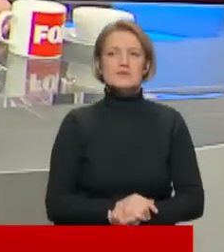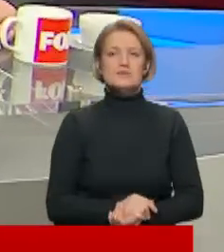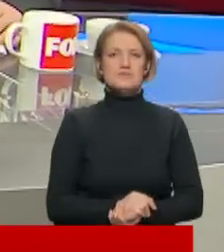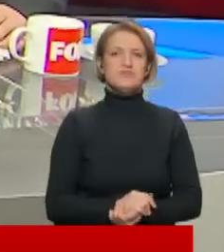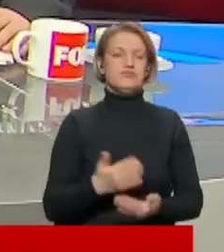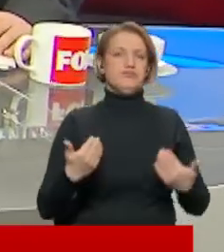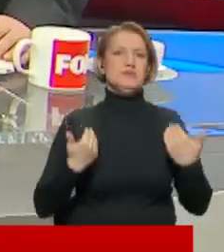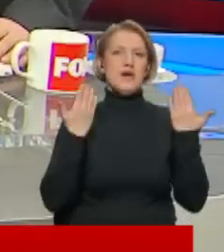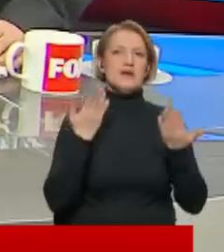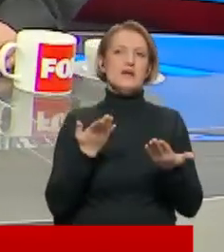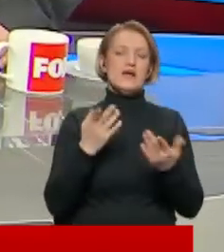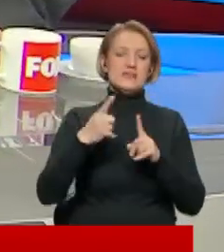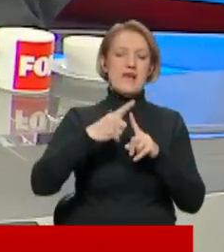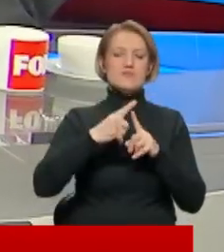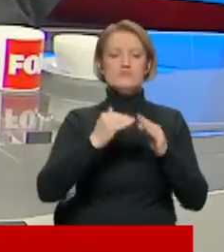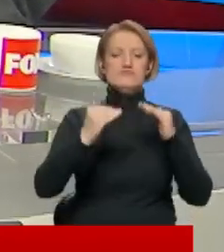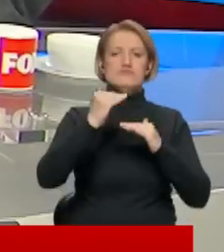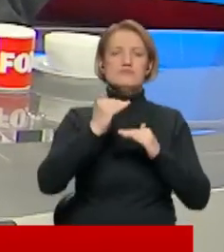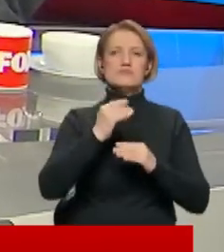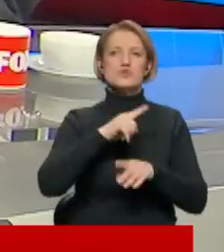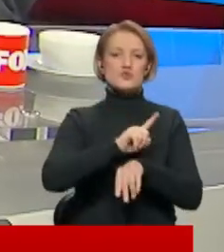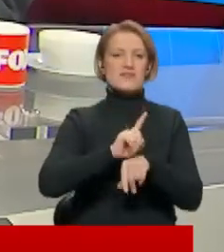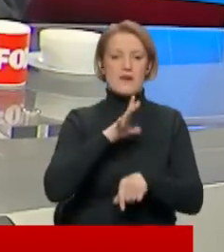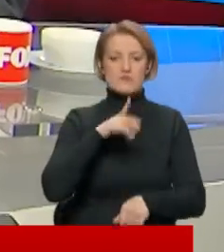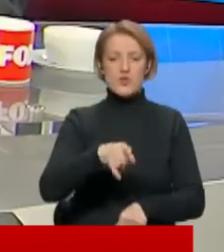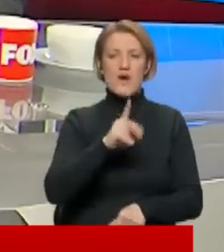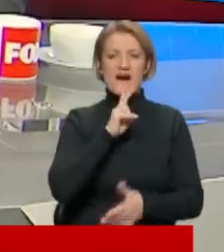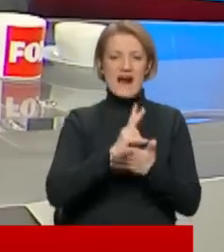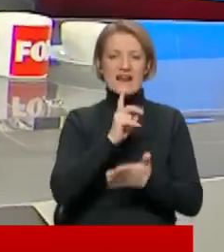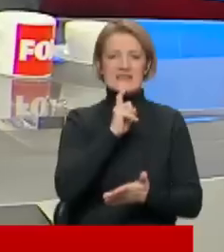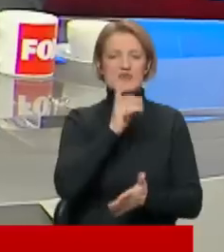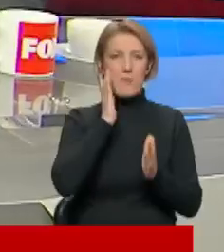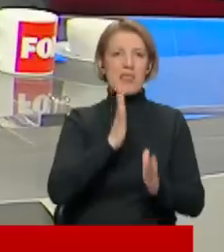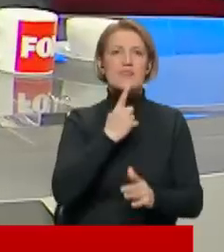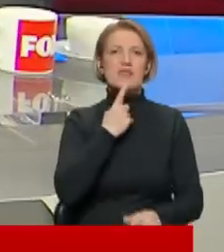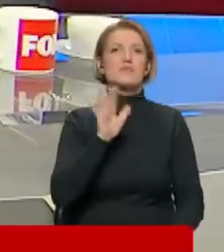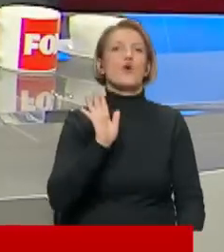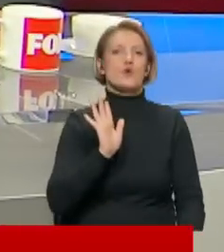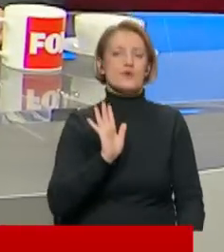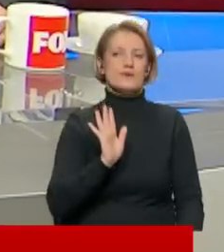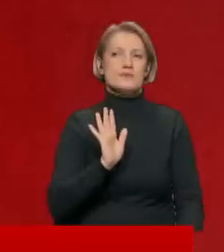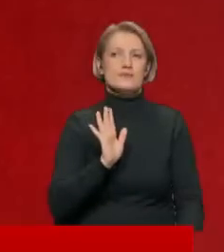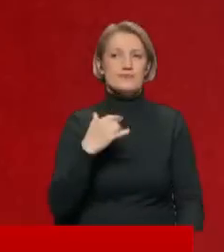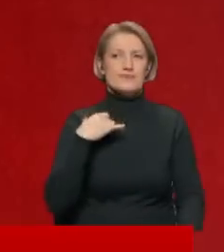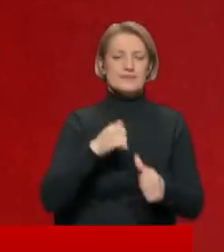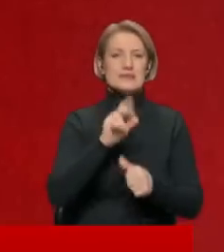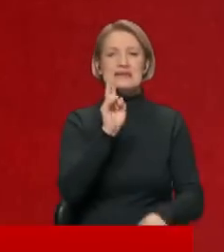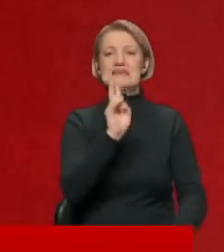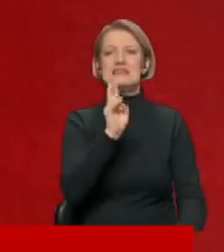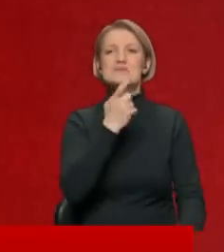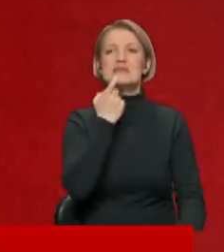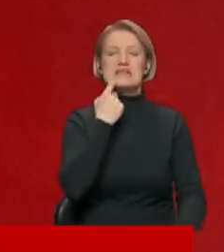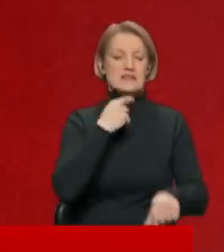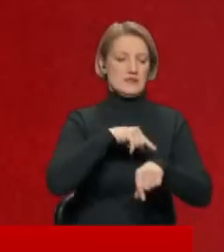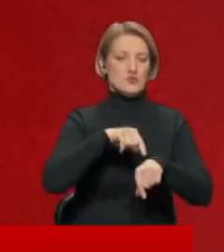Yargıtay temiz süreci var diyor yani doğru Bu karar yanlış bile diyemiyorlar o açıdan tekrar ifade ediyor 20 yıllık